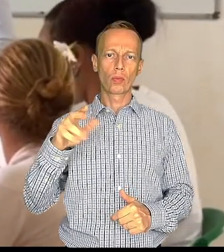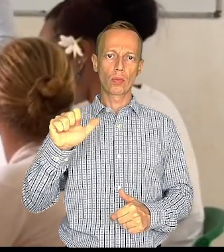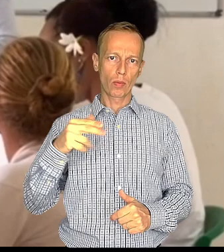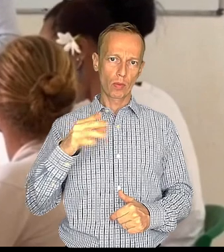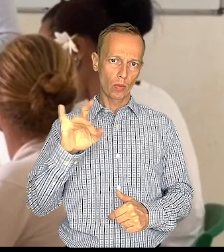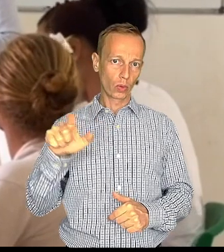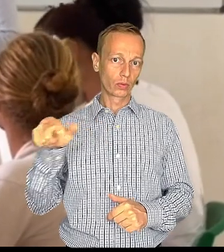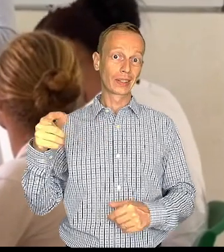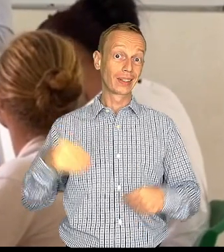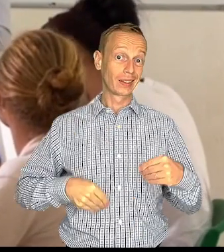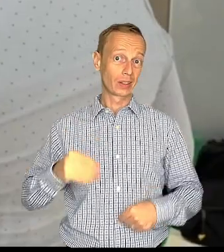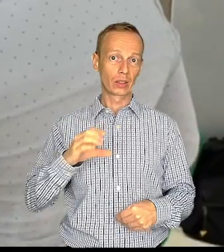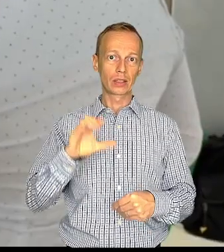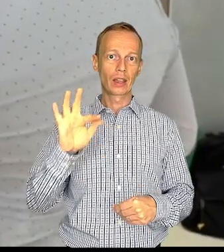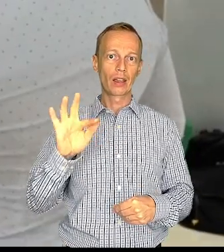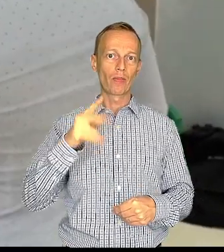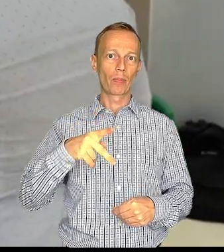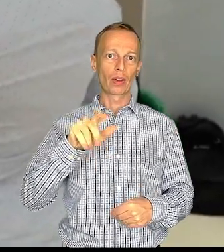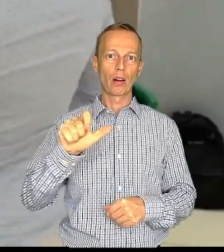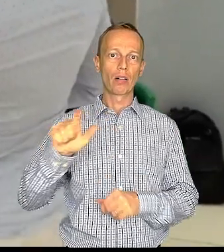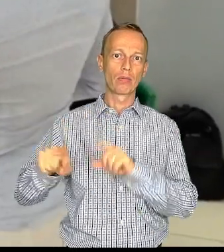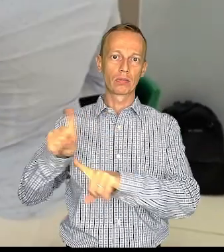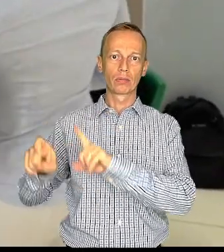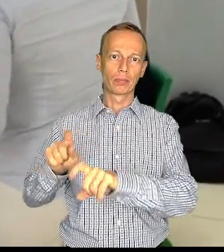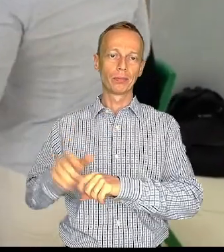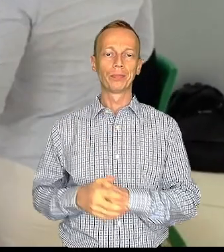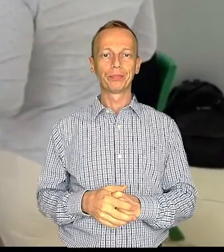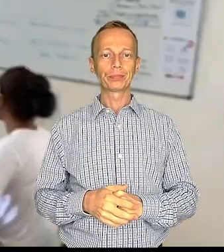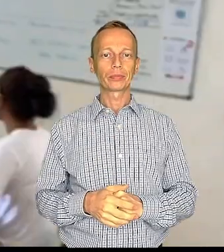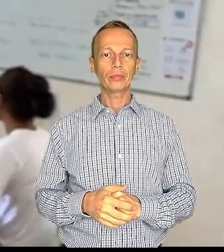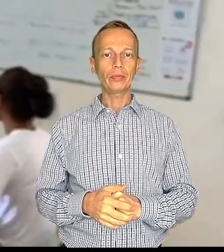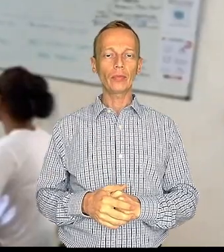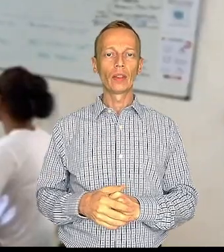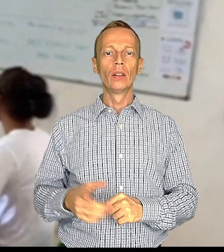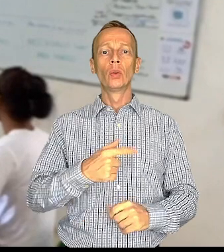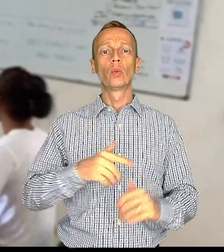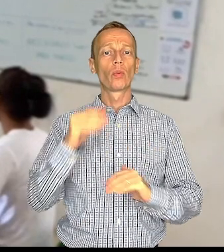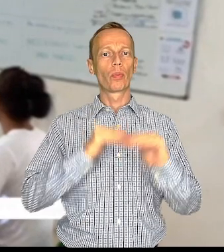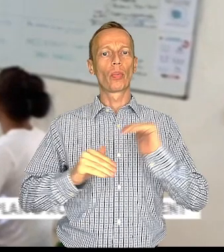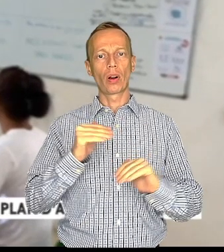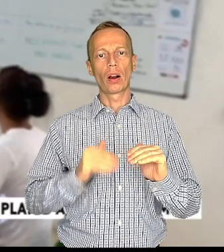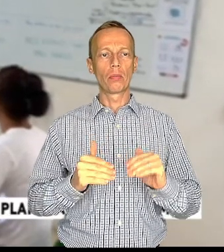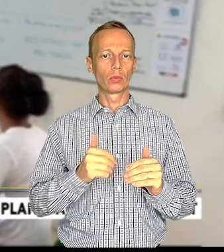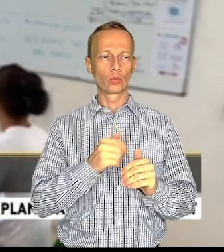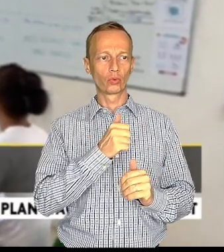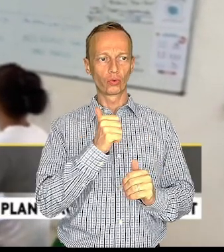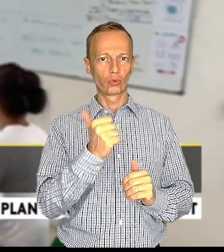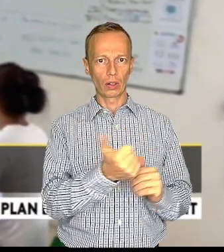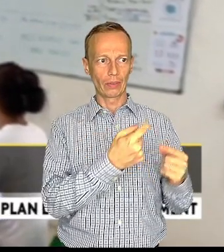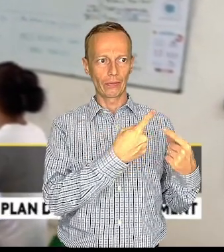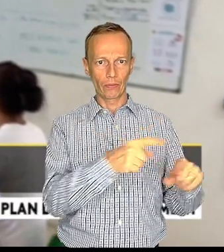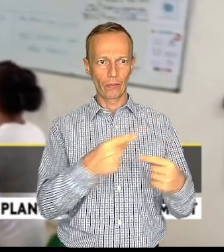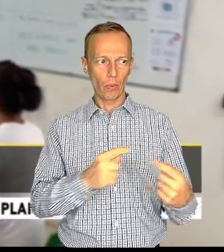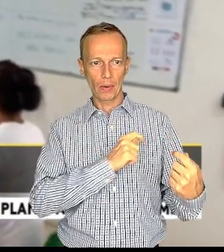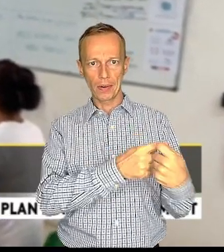du CFPA, au micro de Vito Tapo et Maroukiduri. Nous faisons un programme différentiel pour ces gens-là qui sont